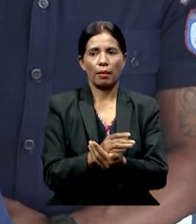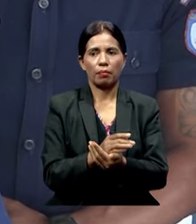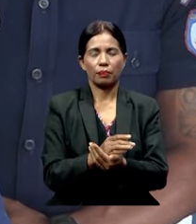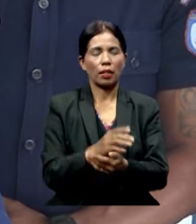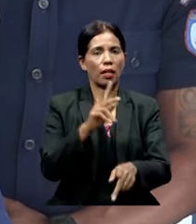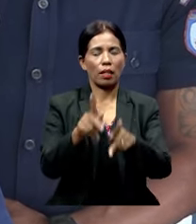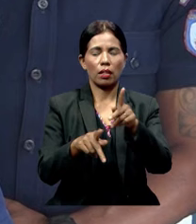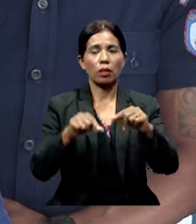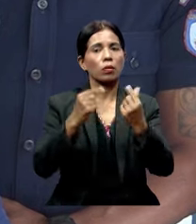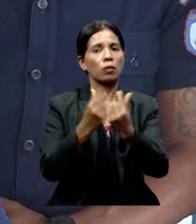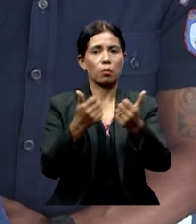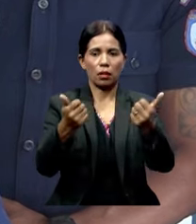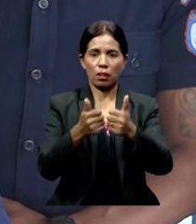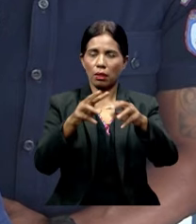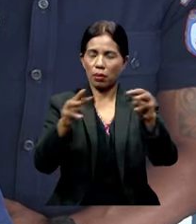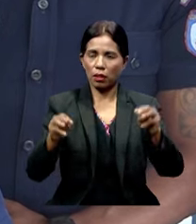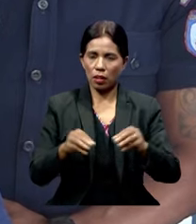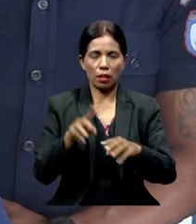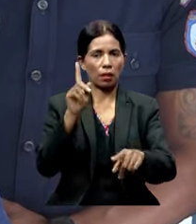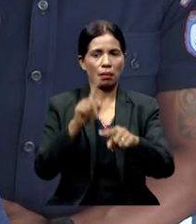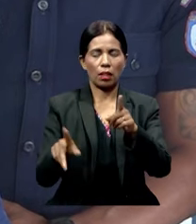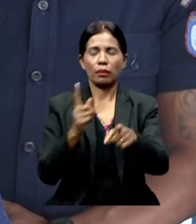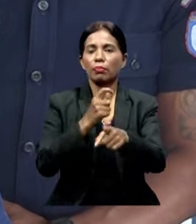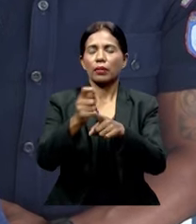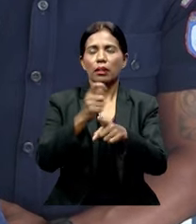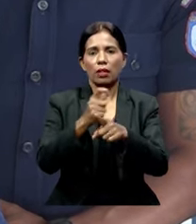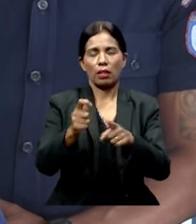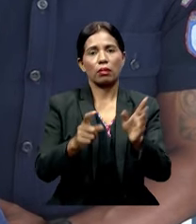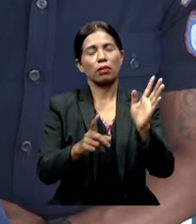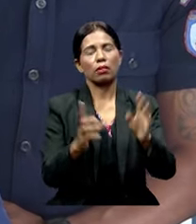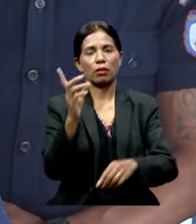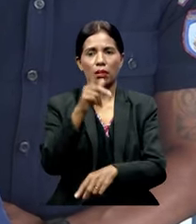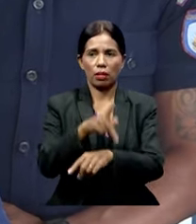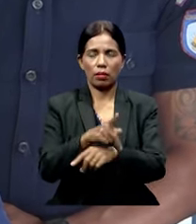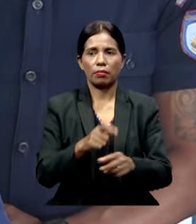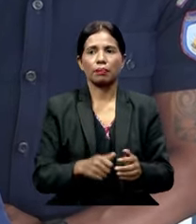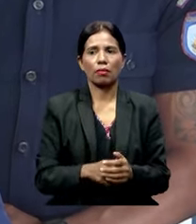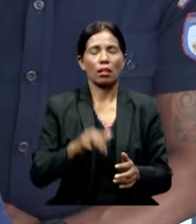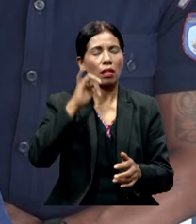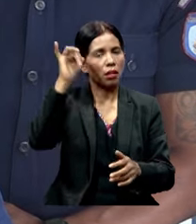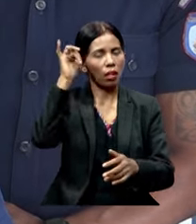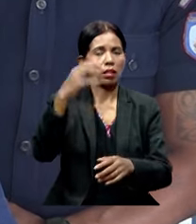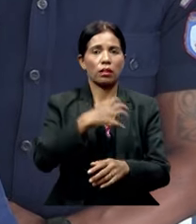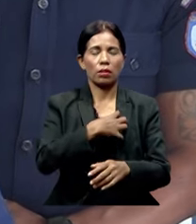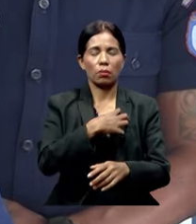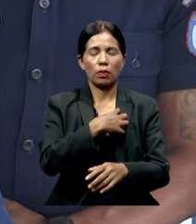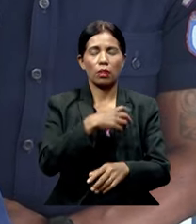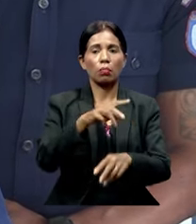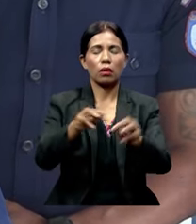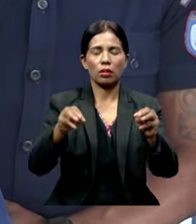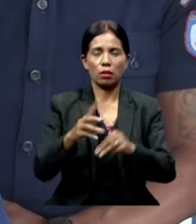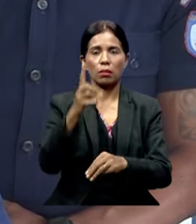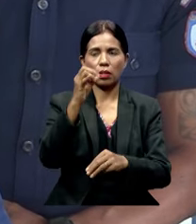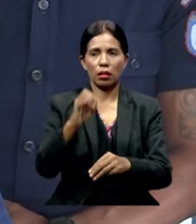bandu ba grupu art marsais ni bemaka resolusaun fosai tamane mohor kalan komando munisipu dili hahu hal